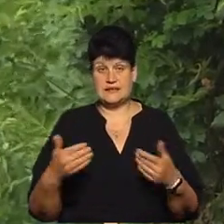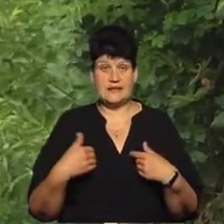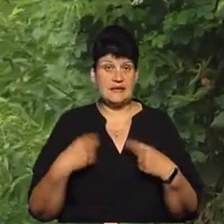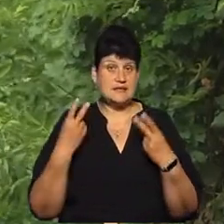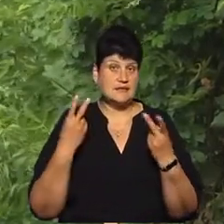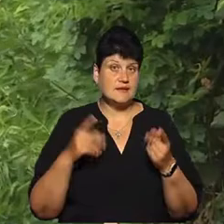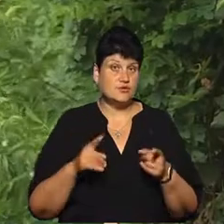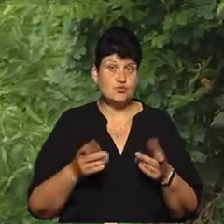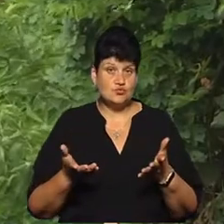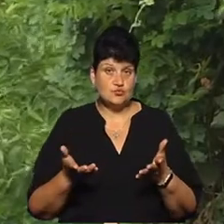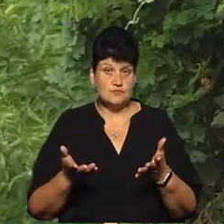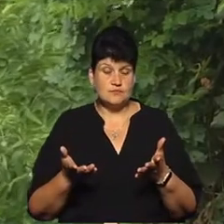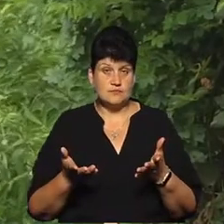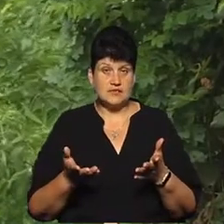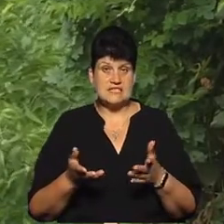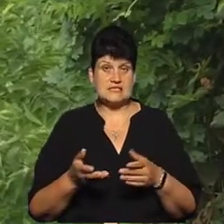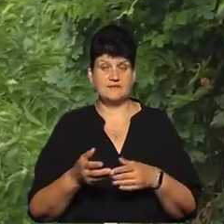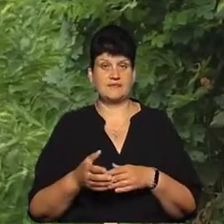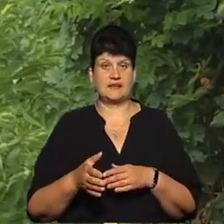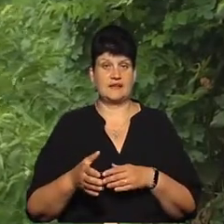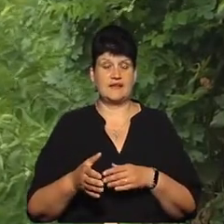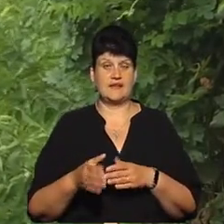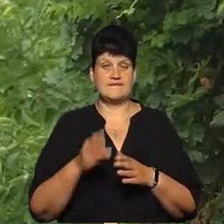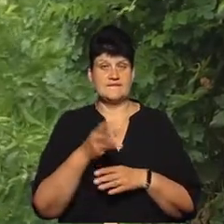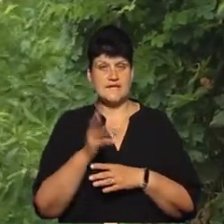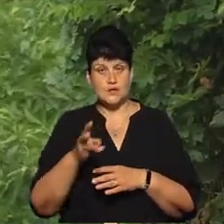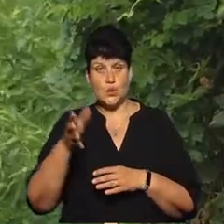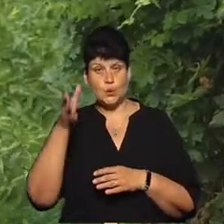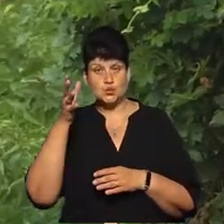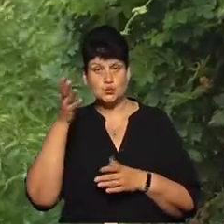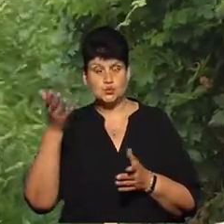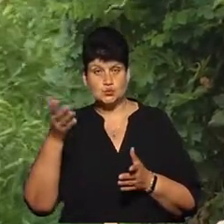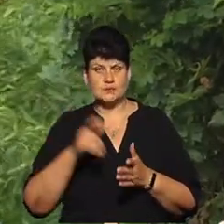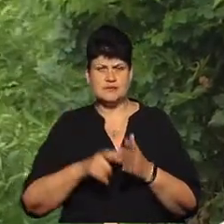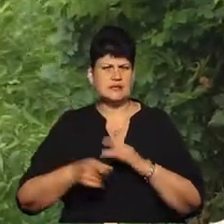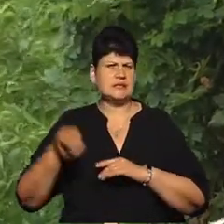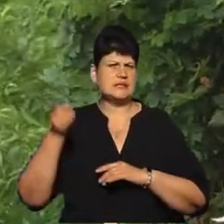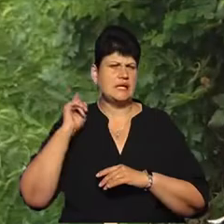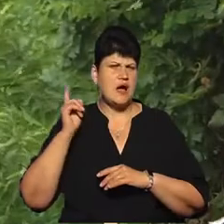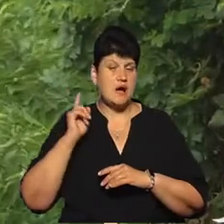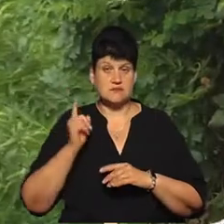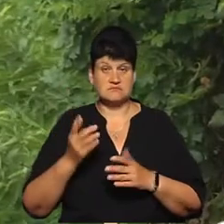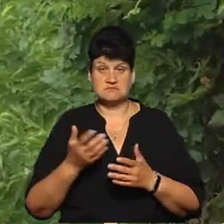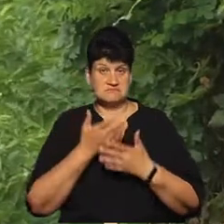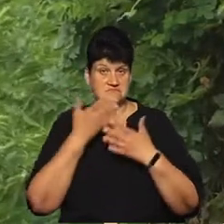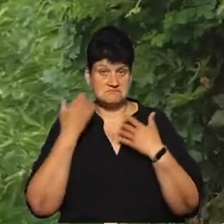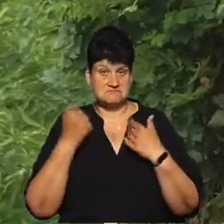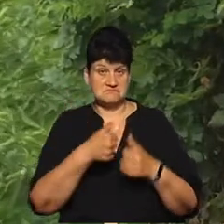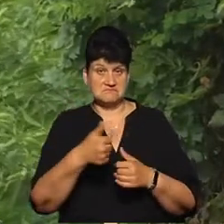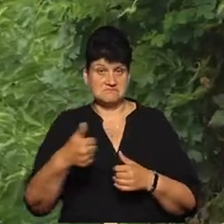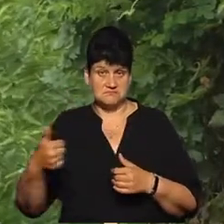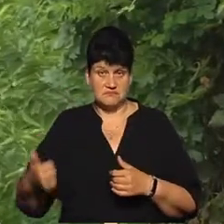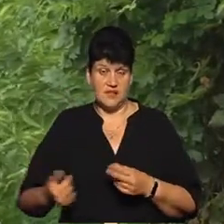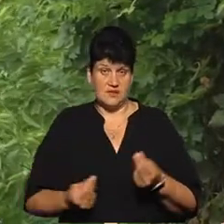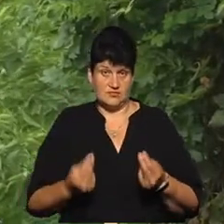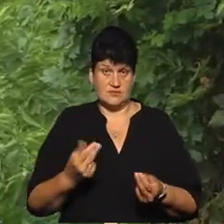чому якісь розумні відео, якісь такі пісні давні з бандурою не набирають, а отаке жартівливе набирає. Ну я ще